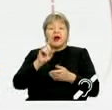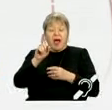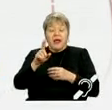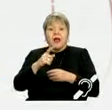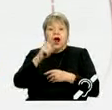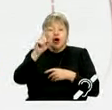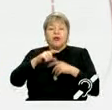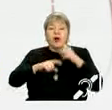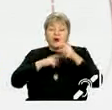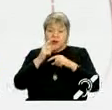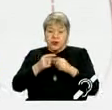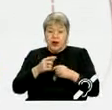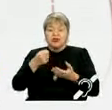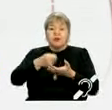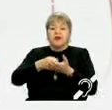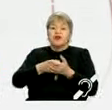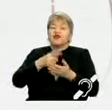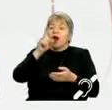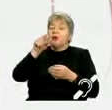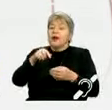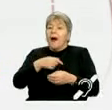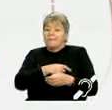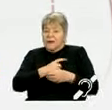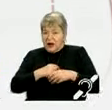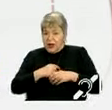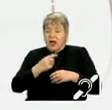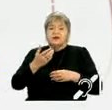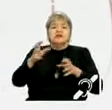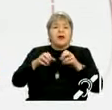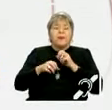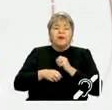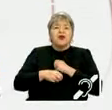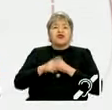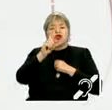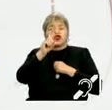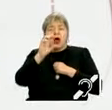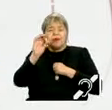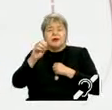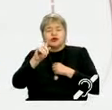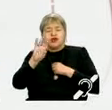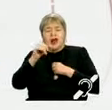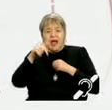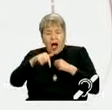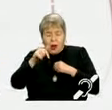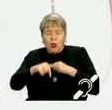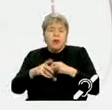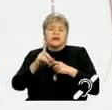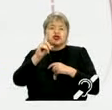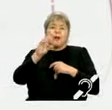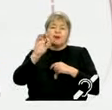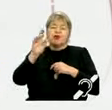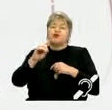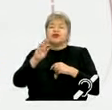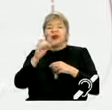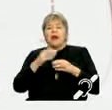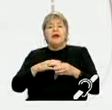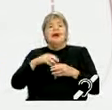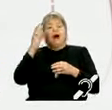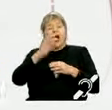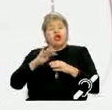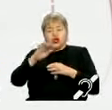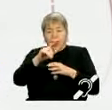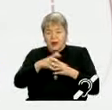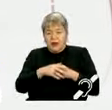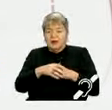din martie. Fiecare va primi câte 700 de lei în două tranșe, cu care își va putea acoperi facturile la energie electrică, lemne, gaze, butelie,